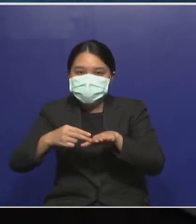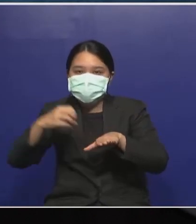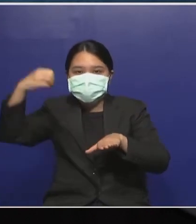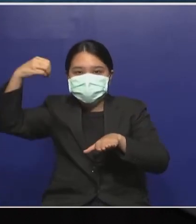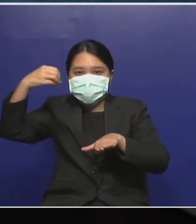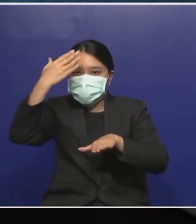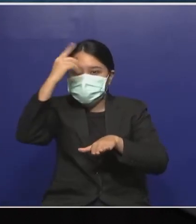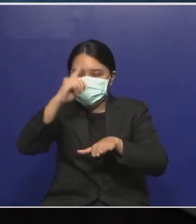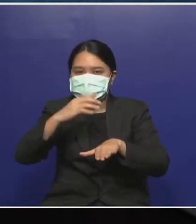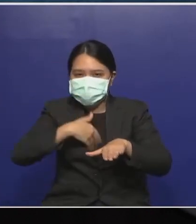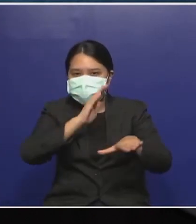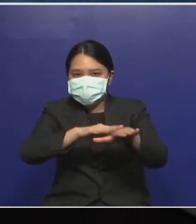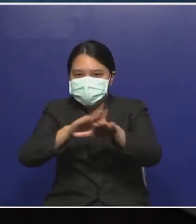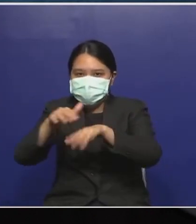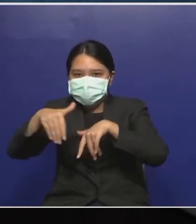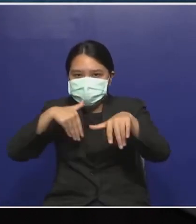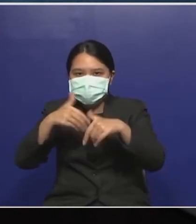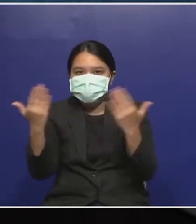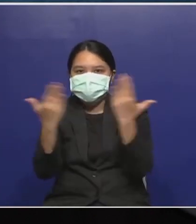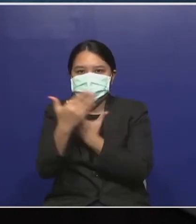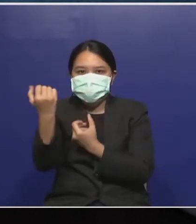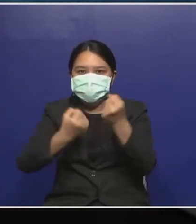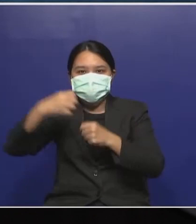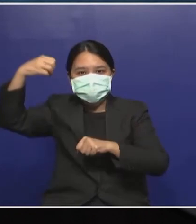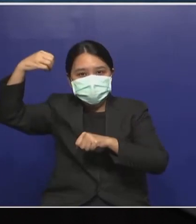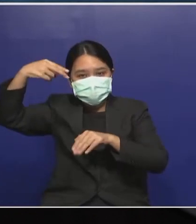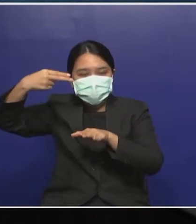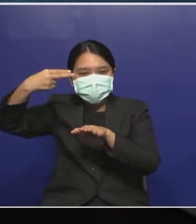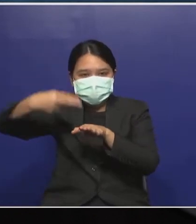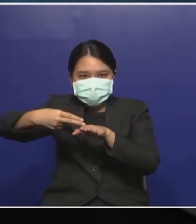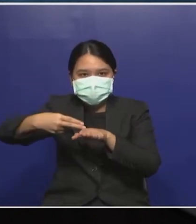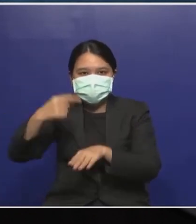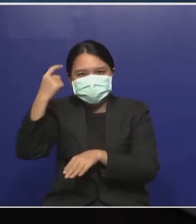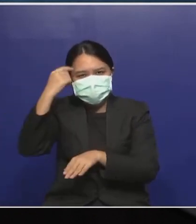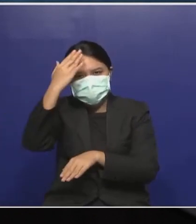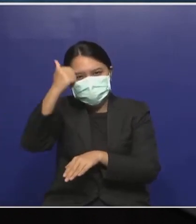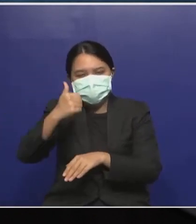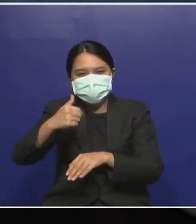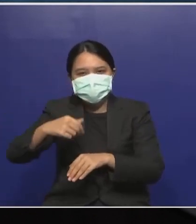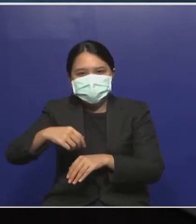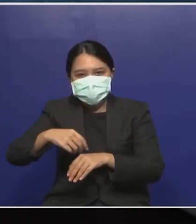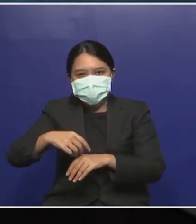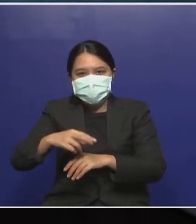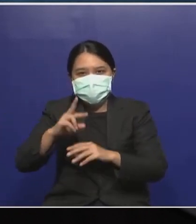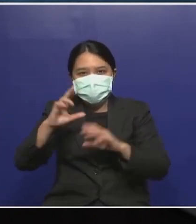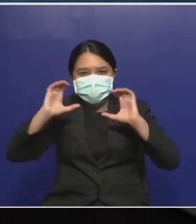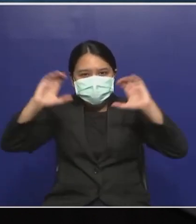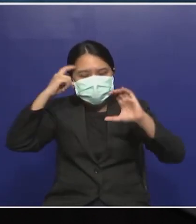ับน อเป็คำถามลผมงงอยจว่าทำไมรัฐบาลไม่อยากรรใหรยตไฟ้าเนี่ย ราคาถูกลง